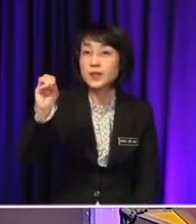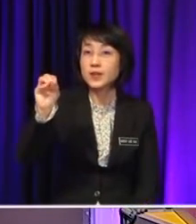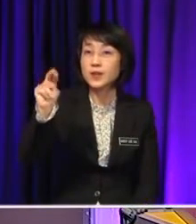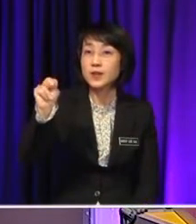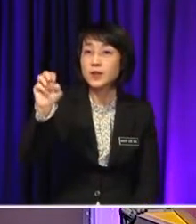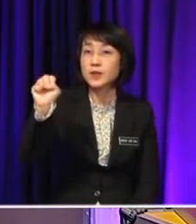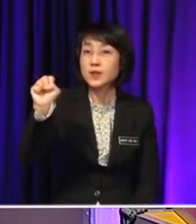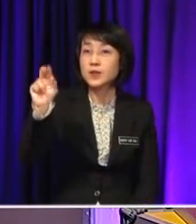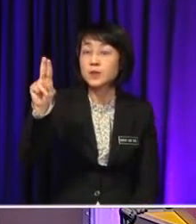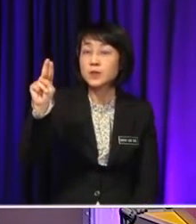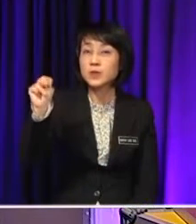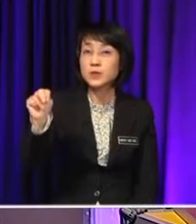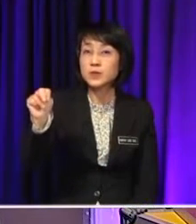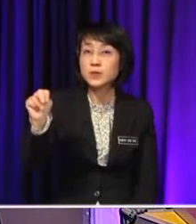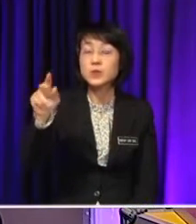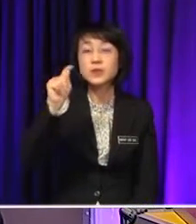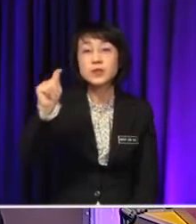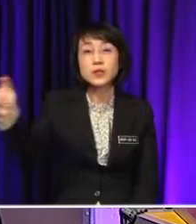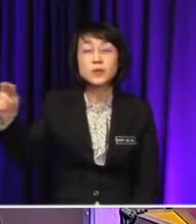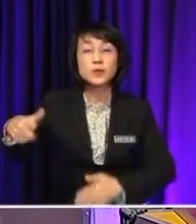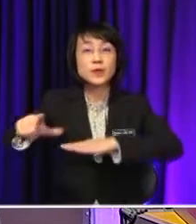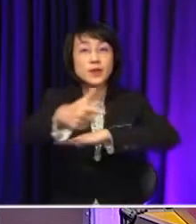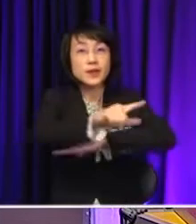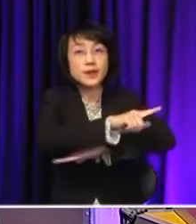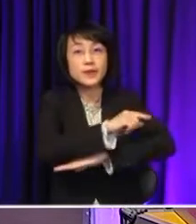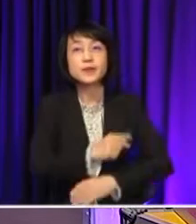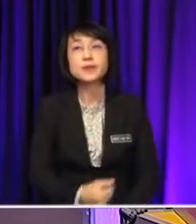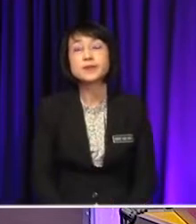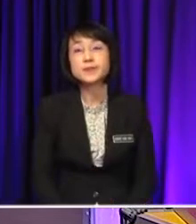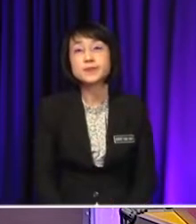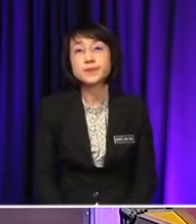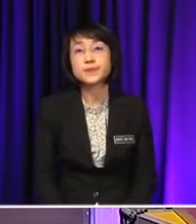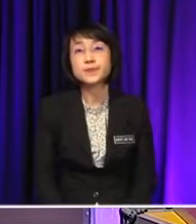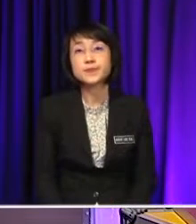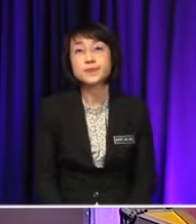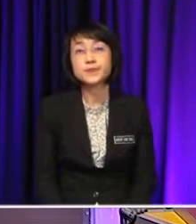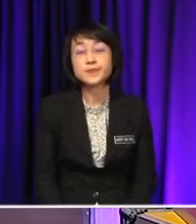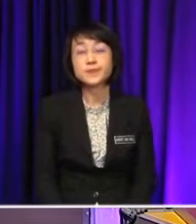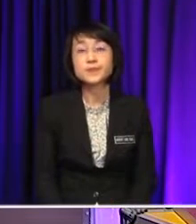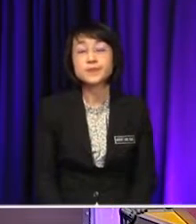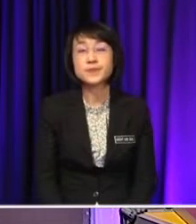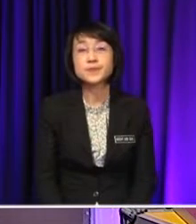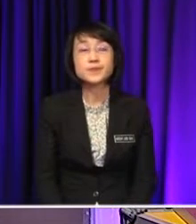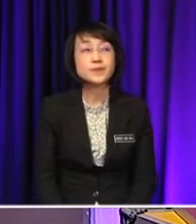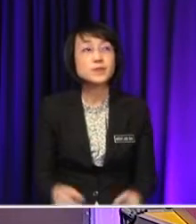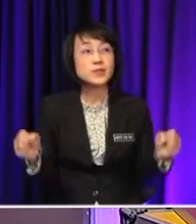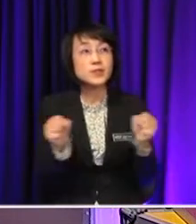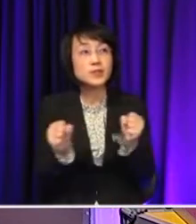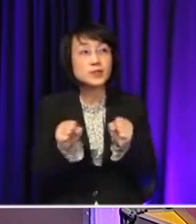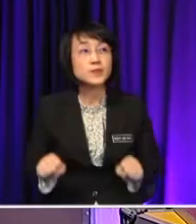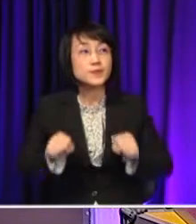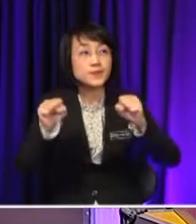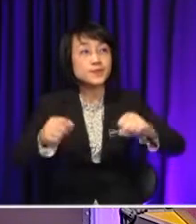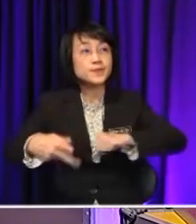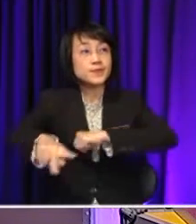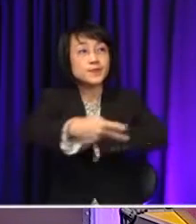monsun barat daya dan ada angin Sumatera itu kawasan-kawasan yang beriklim khatulistiwalah sudah ada pantai barat dia ada angin